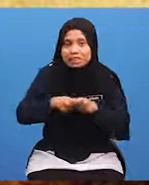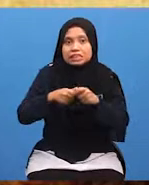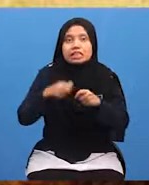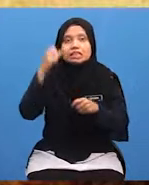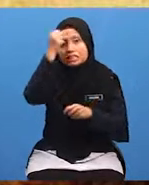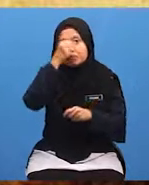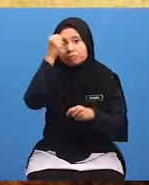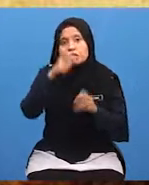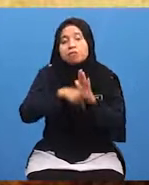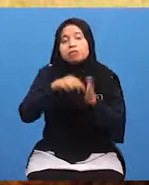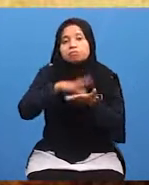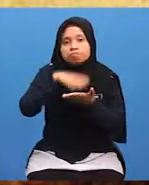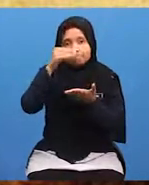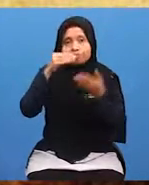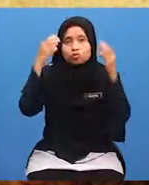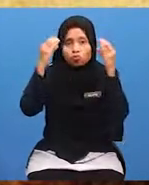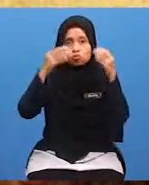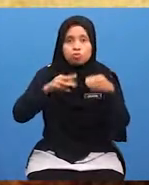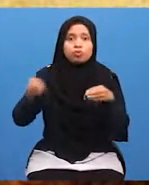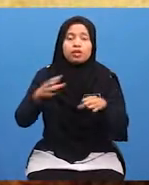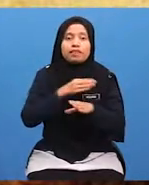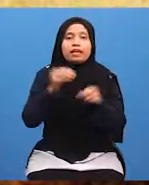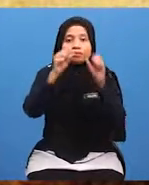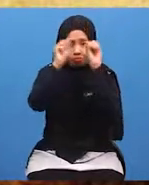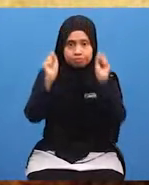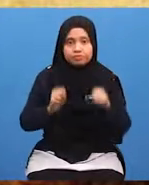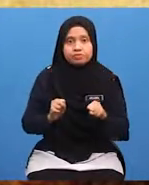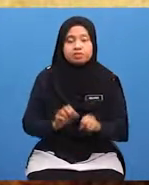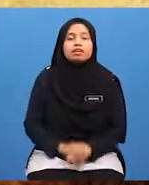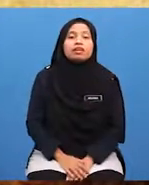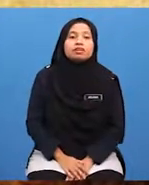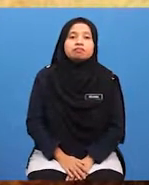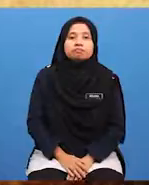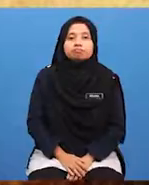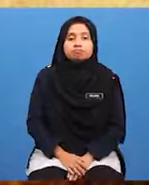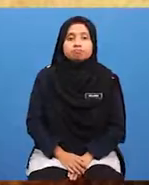pembelajaran, guru, murid dan mata pelajaran.